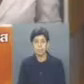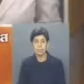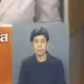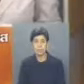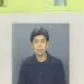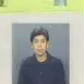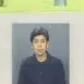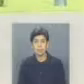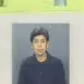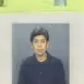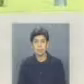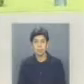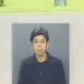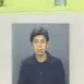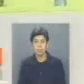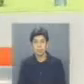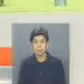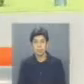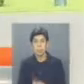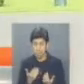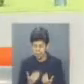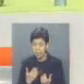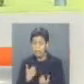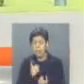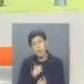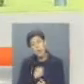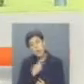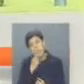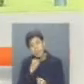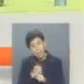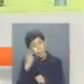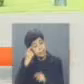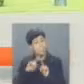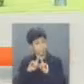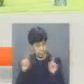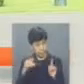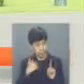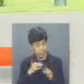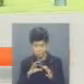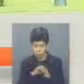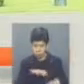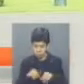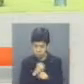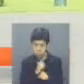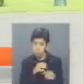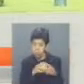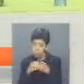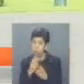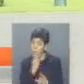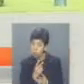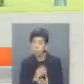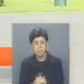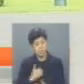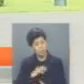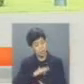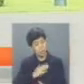ค่ะคุณพรวดีคะแต่นายณัฐวุฒิสายเกลือนะคะก็กลับมองความเห็นที่แตกต่างกับความเคลื่อนไหวของทั้ง2กลุ่มค่ะทั้งนี้ยังเห็นว่า